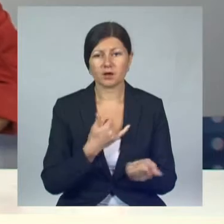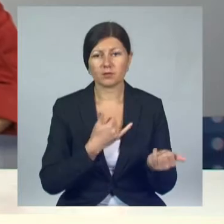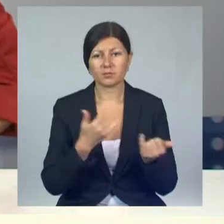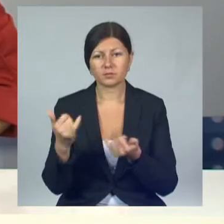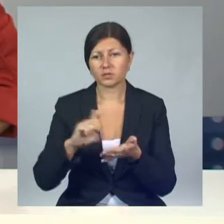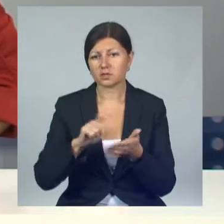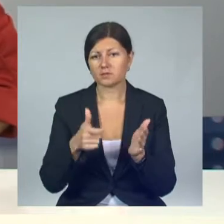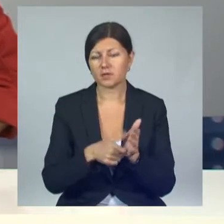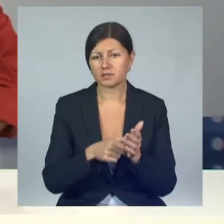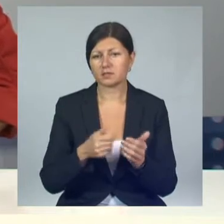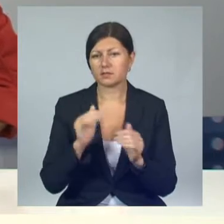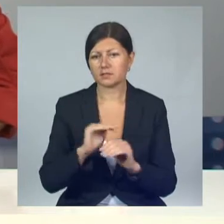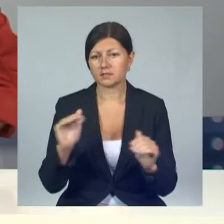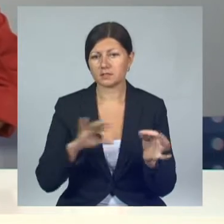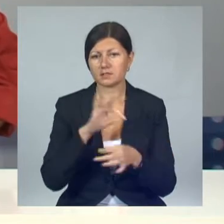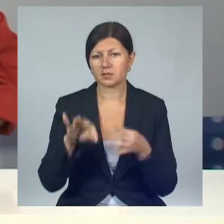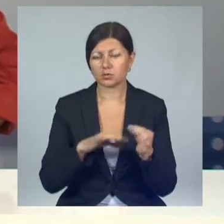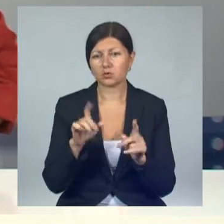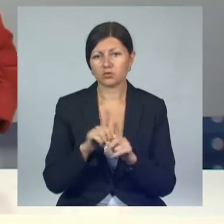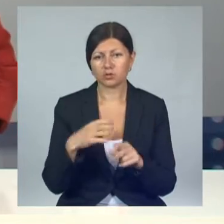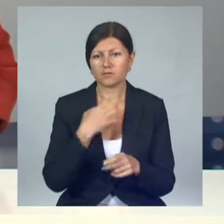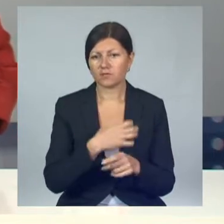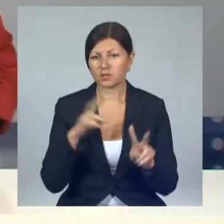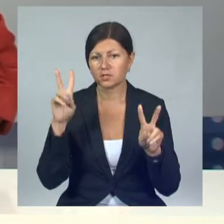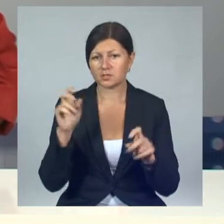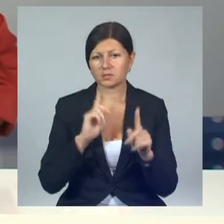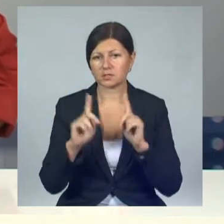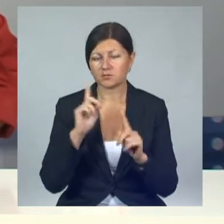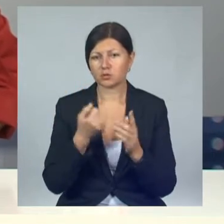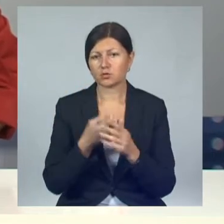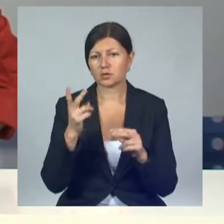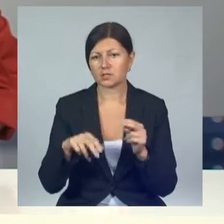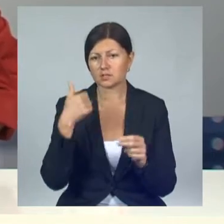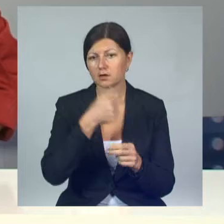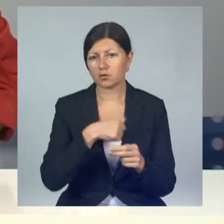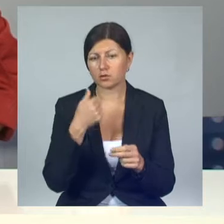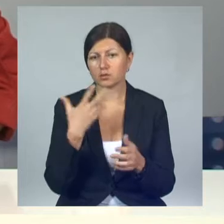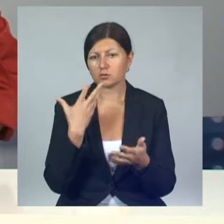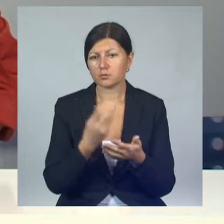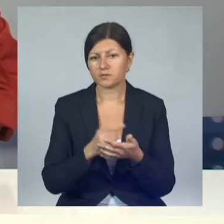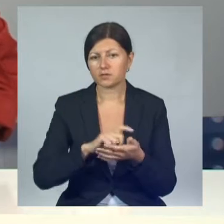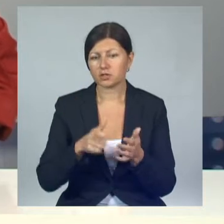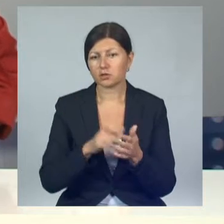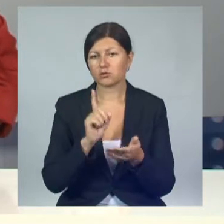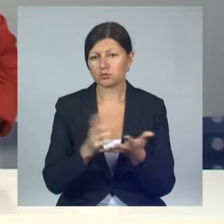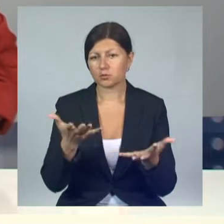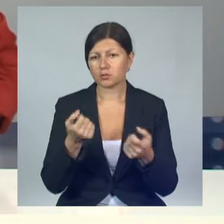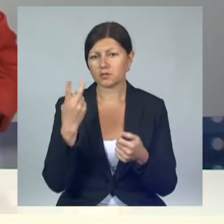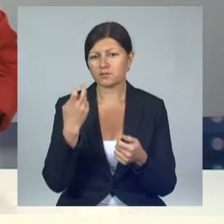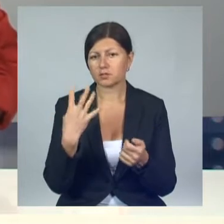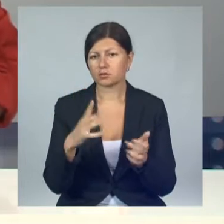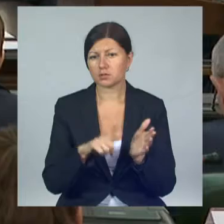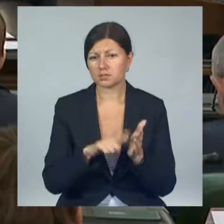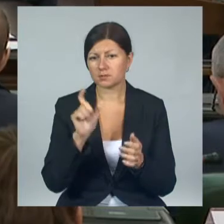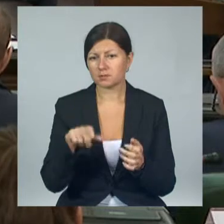Обеспечение квартирами детей-сирот стало также одной из тем совещания. До конца года в регионе собственное жилье должны получить 247